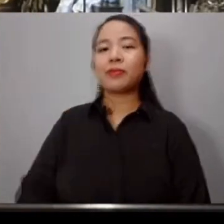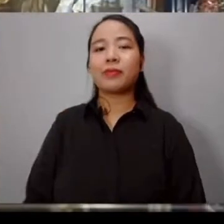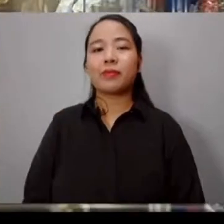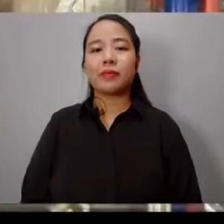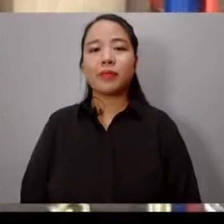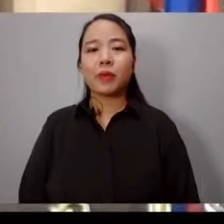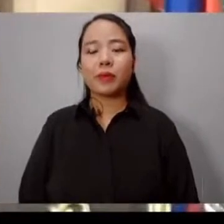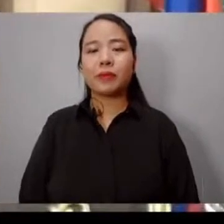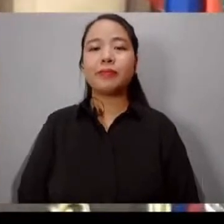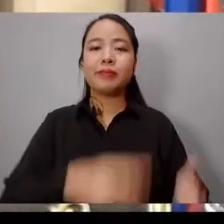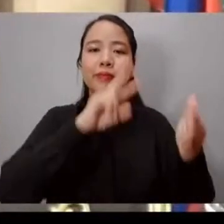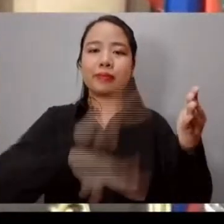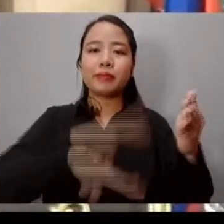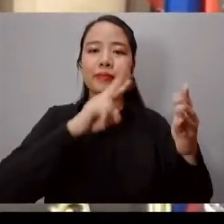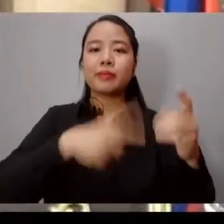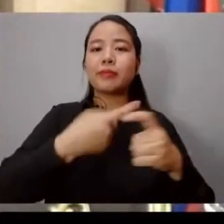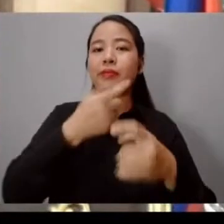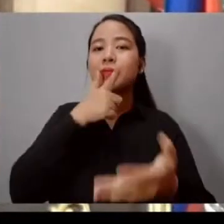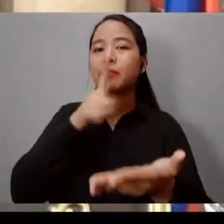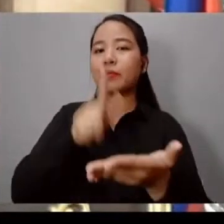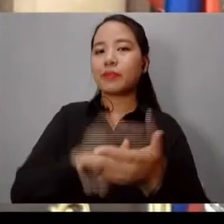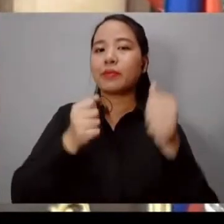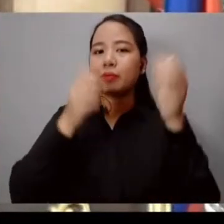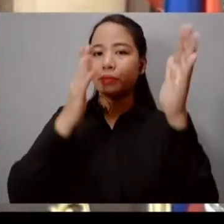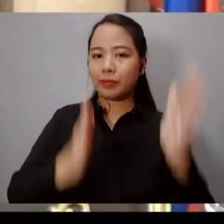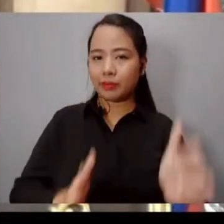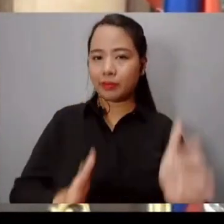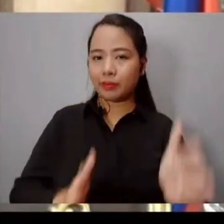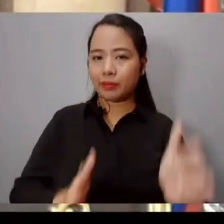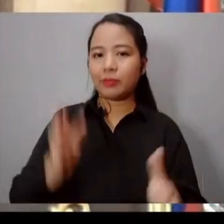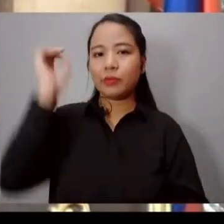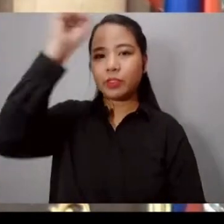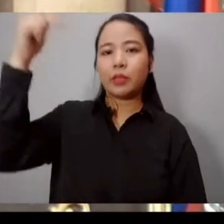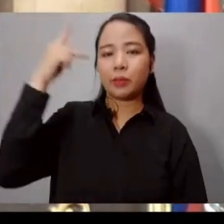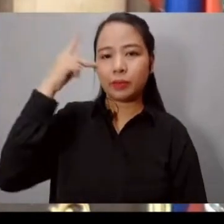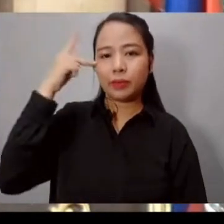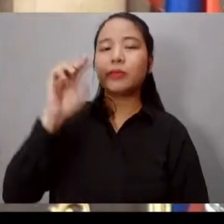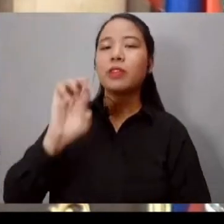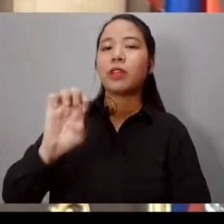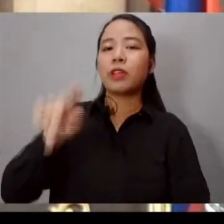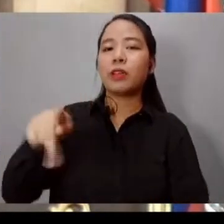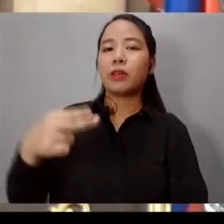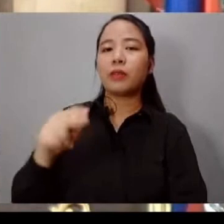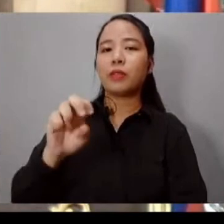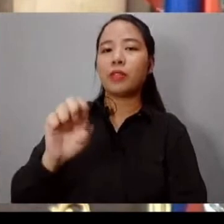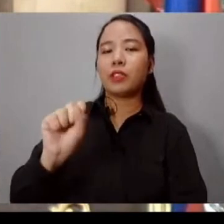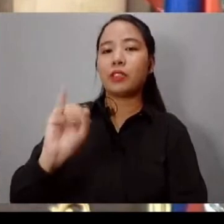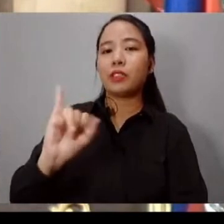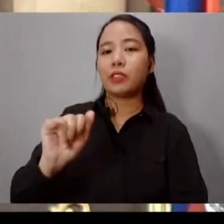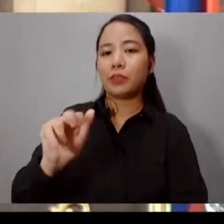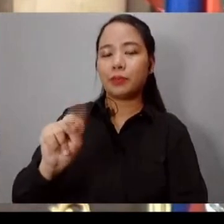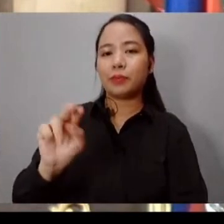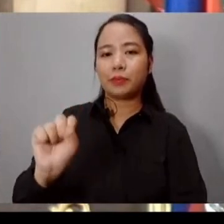Pagbasa mula sa sulat ni Apostol San Pablo sa mga taga-Efeso.